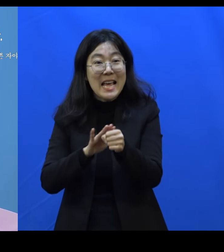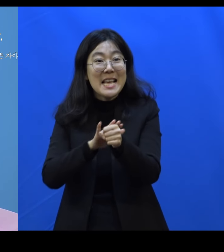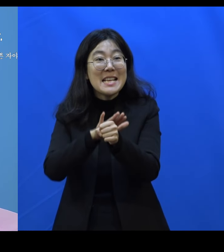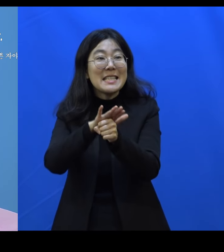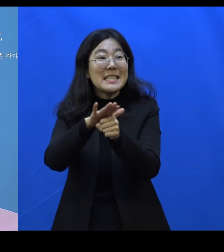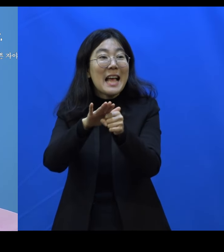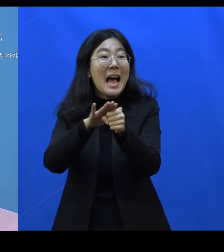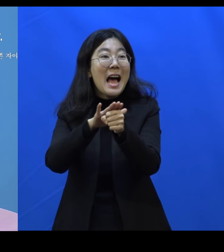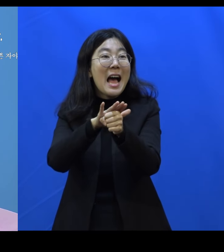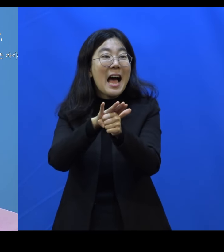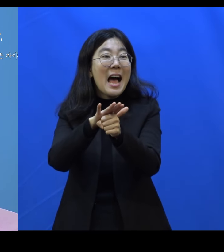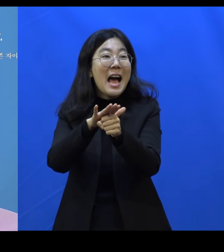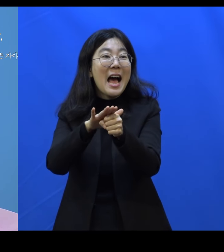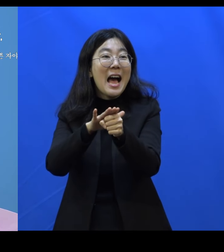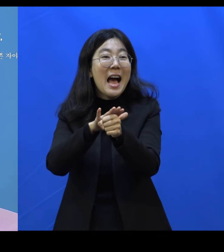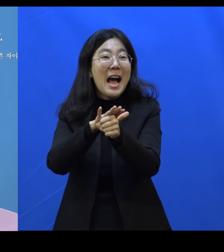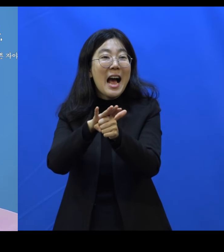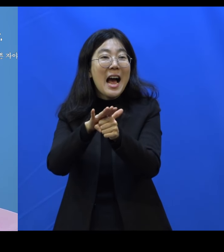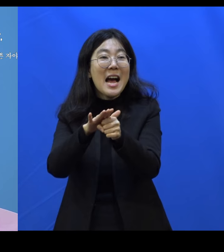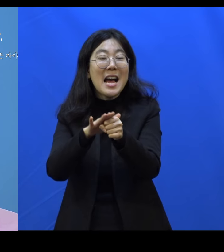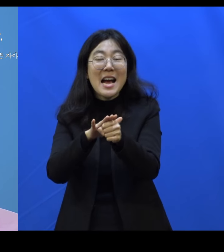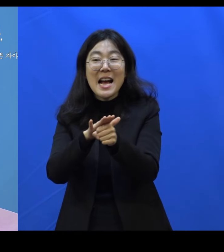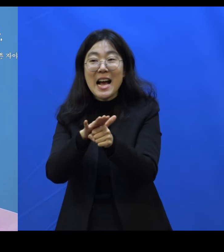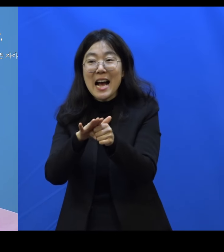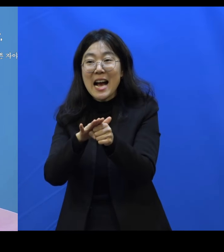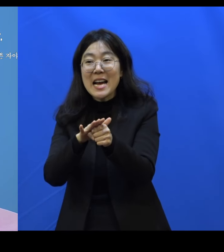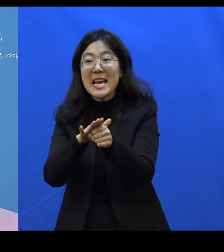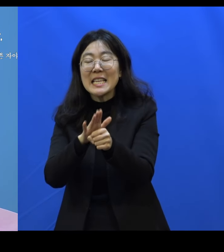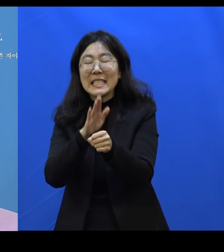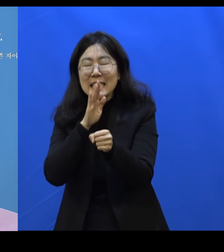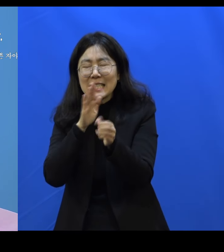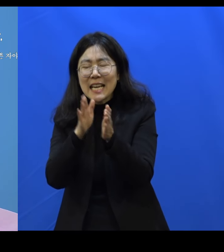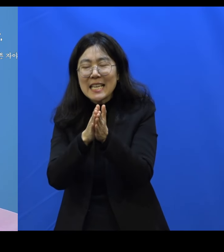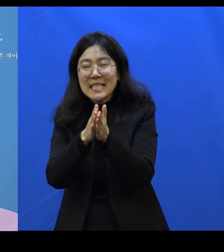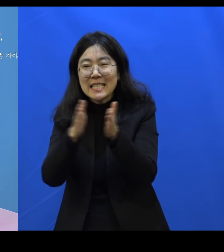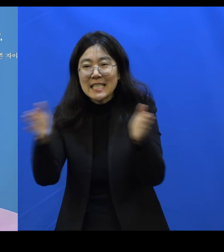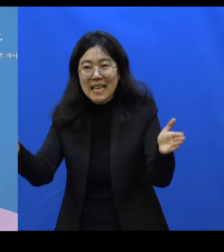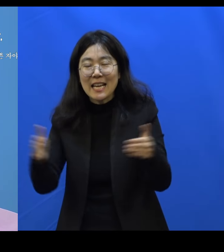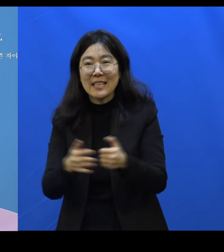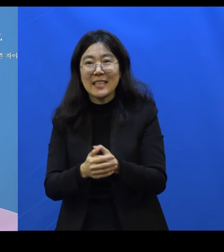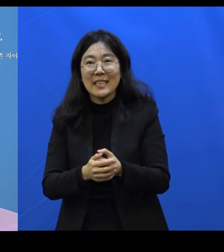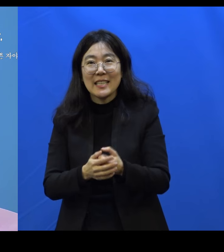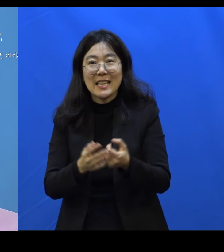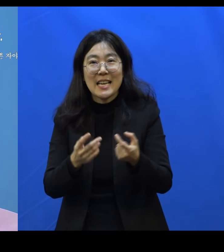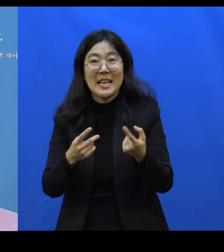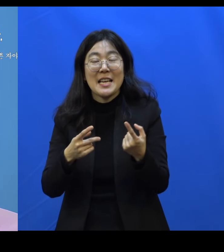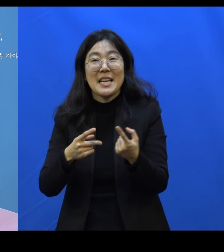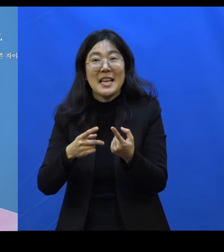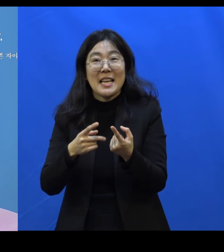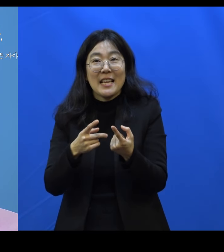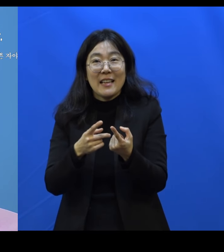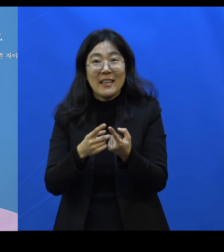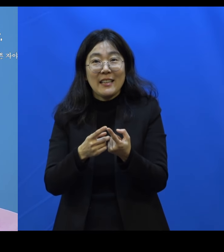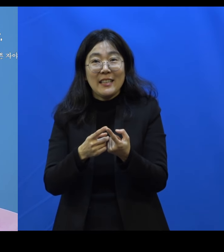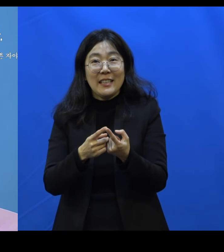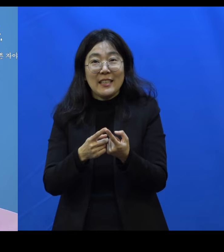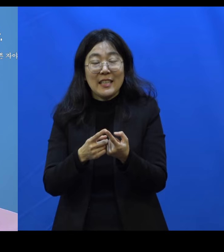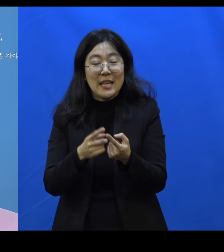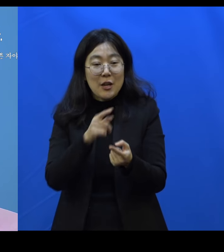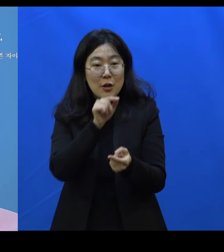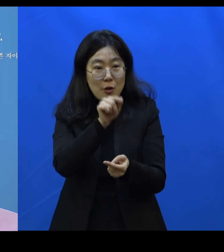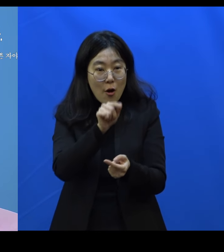때문입니다. 안에서 바깥으로 불러내는 시간, 이제 그냥 함께 가자고 한 게 아닙니다. 이제